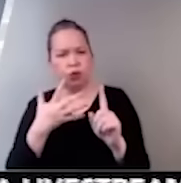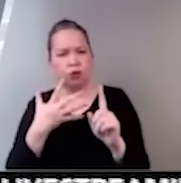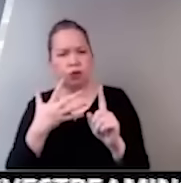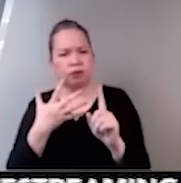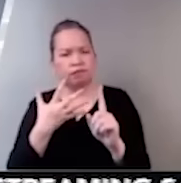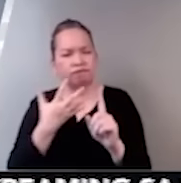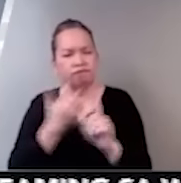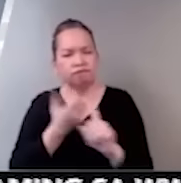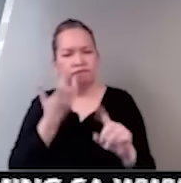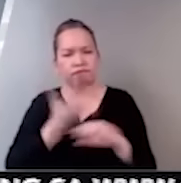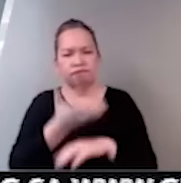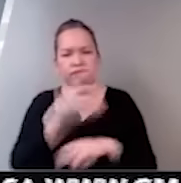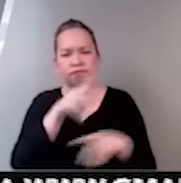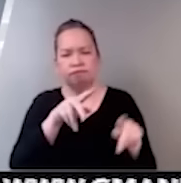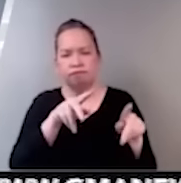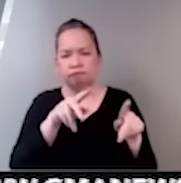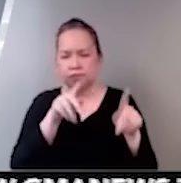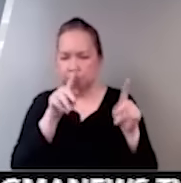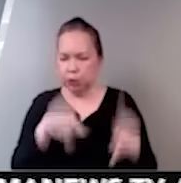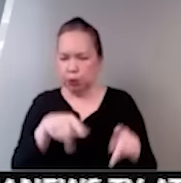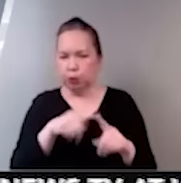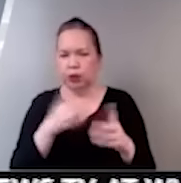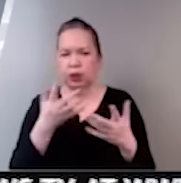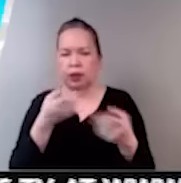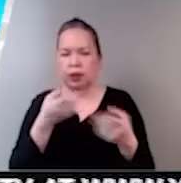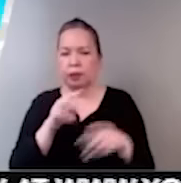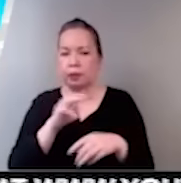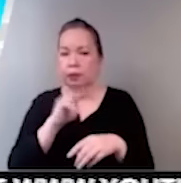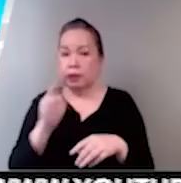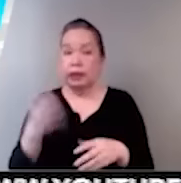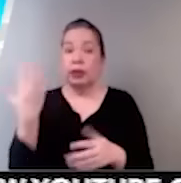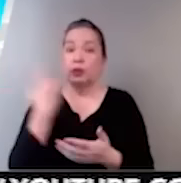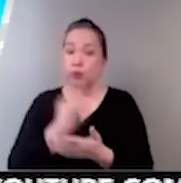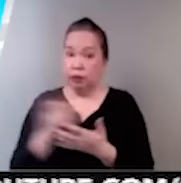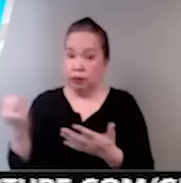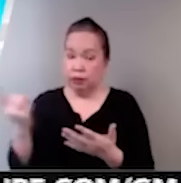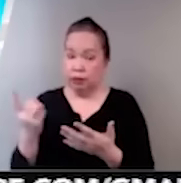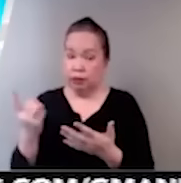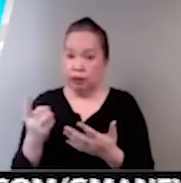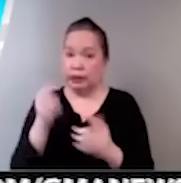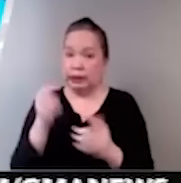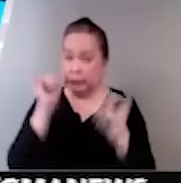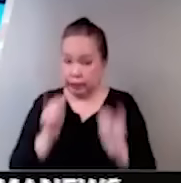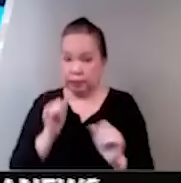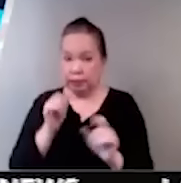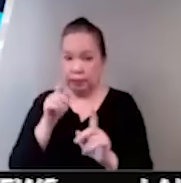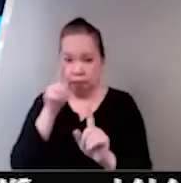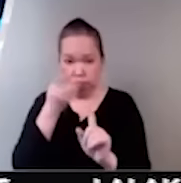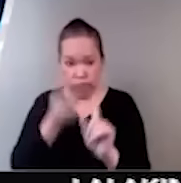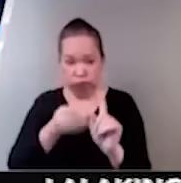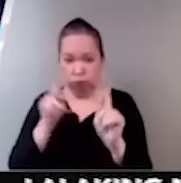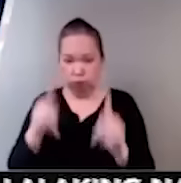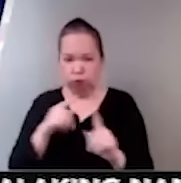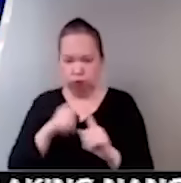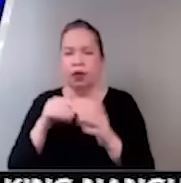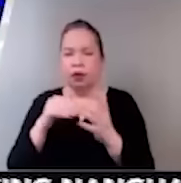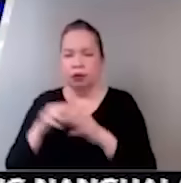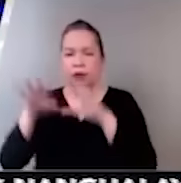ibinalita natin dito sa 24 Horas Weekend noong nakaraang Linggo. Ang parehong suspect na huli ulit para sa parehong